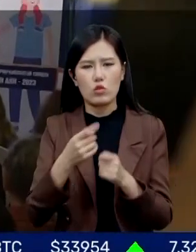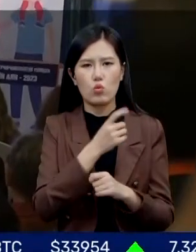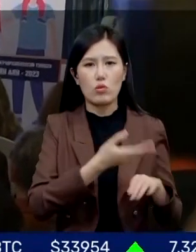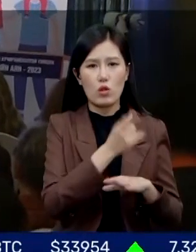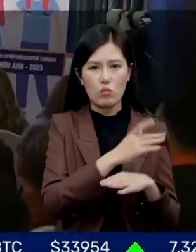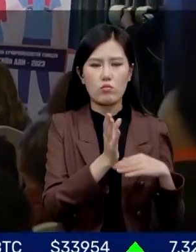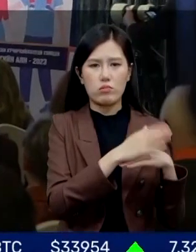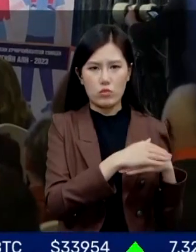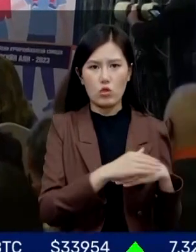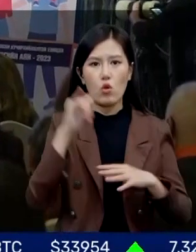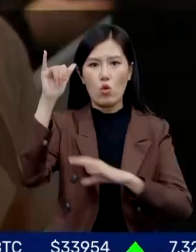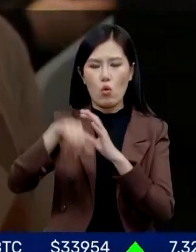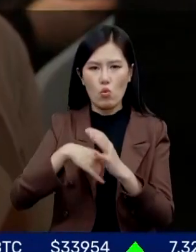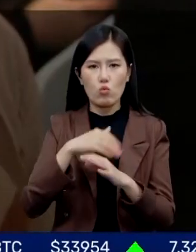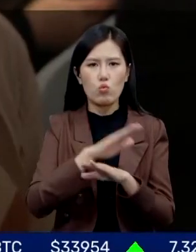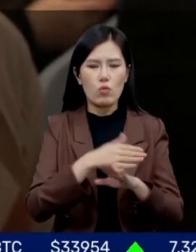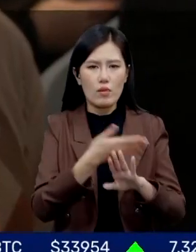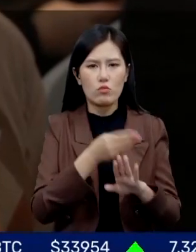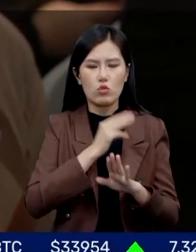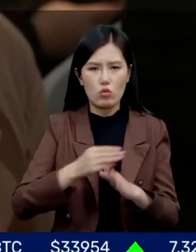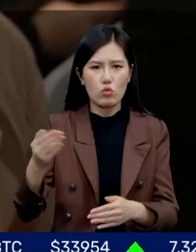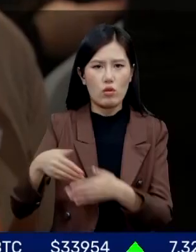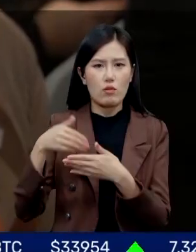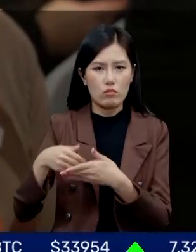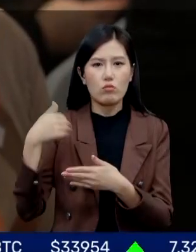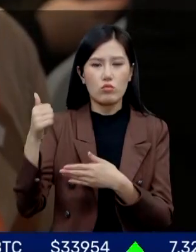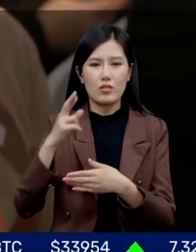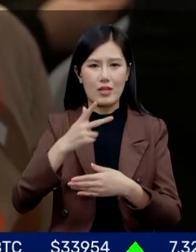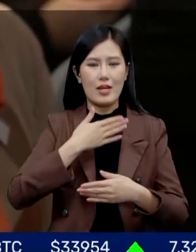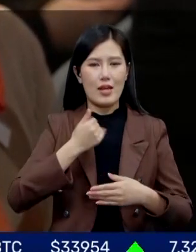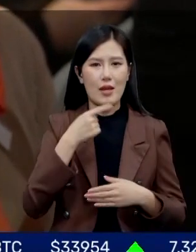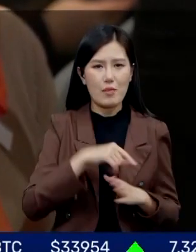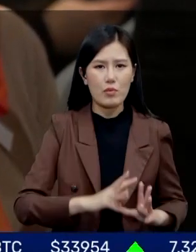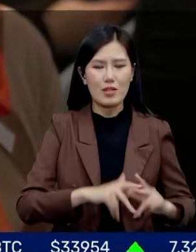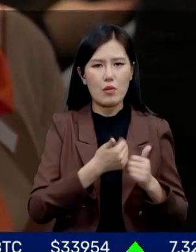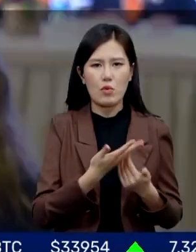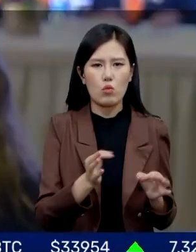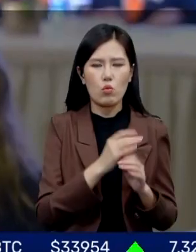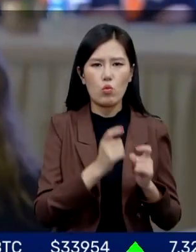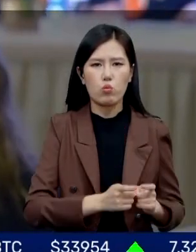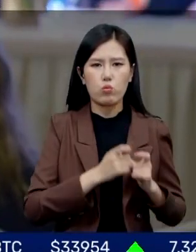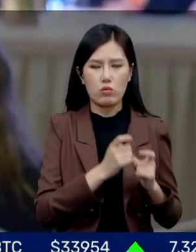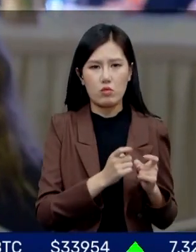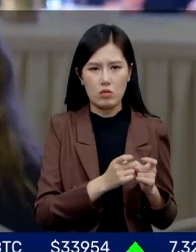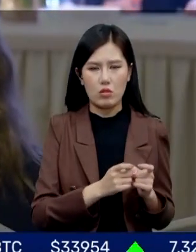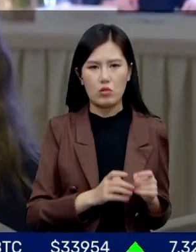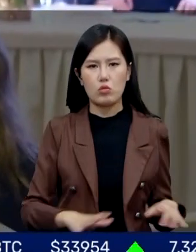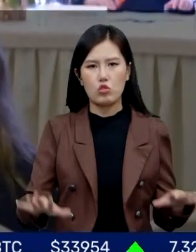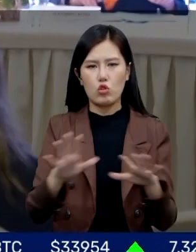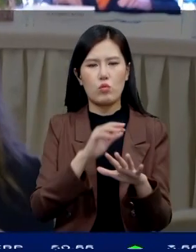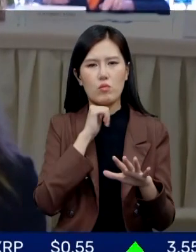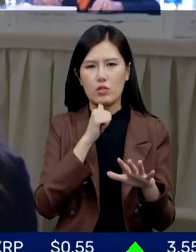хангалттай хэмжээний дэмжлэг үзүүлж байгаа ч за яг бодит амьдрал дээр дөрөвтө ахиц гарахгүй байна. Үүнийг өргөн өрөөнд харахаас илүүтэй цагдаагийн